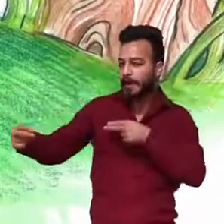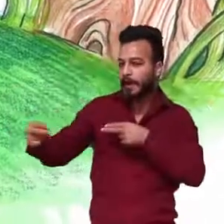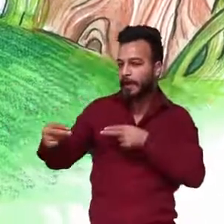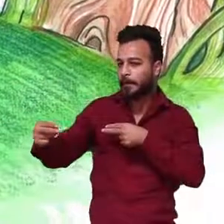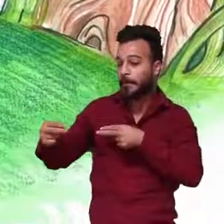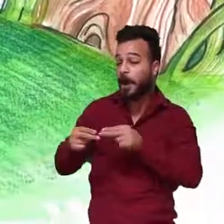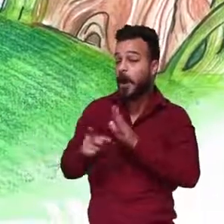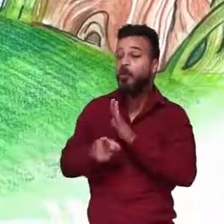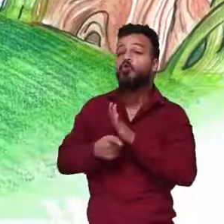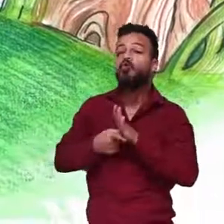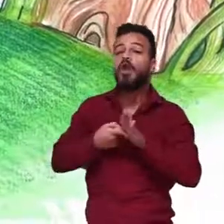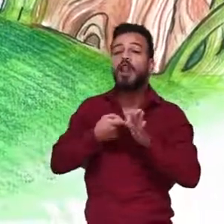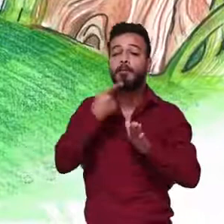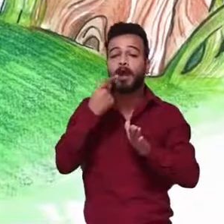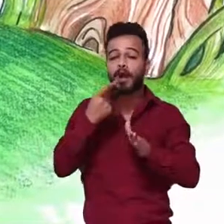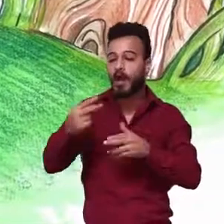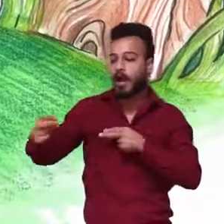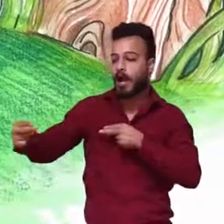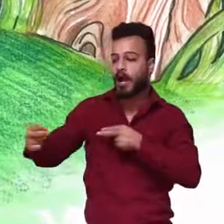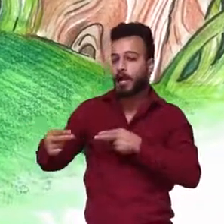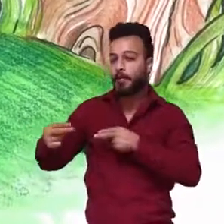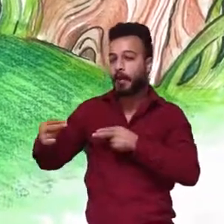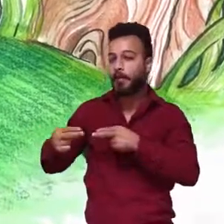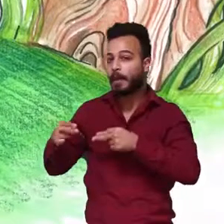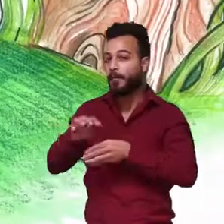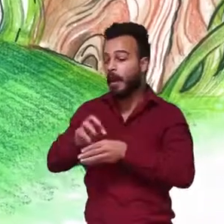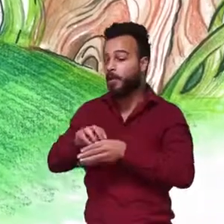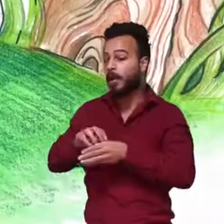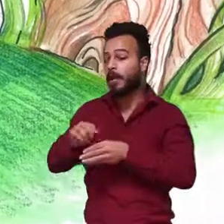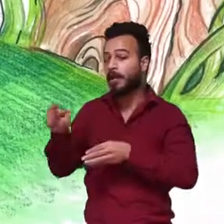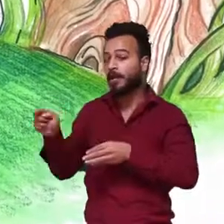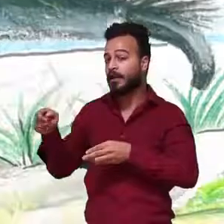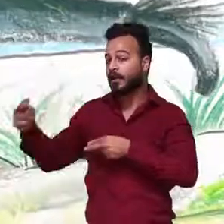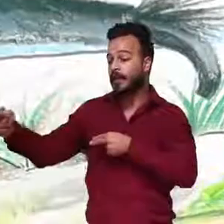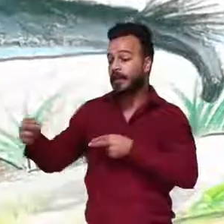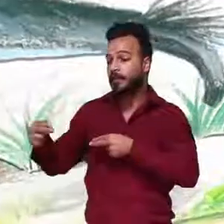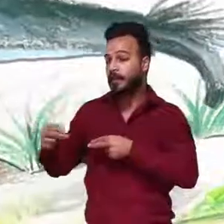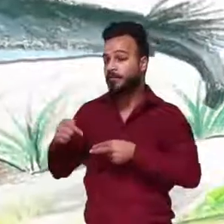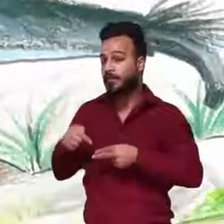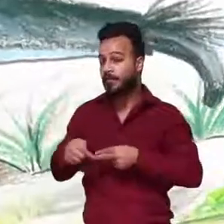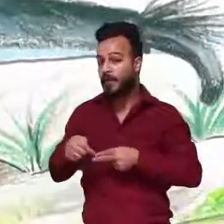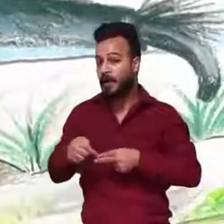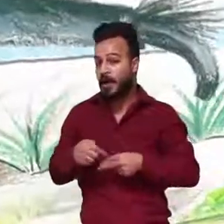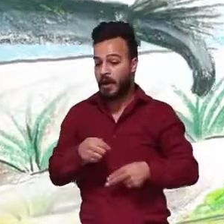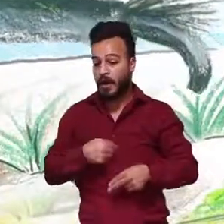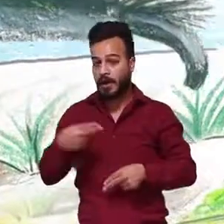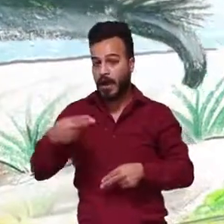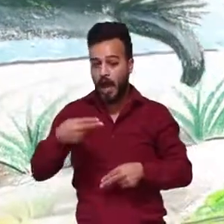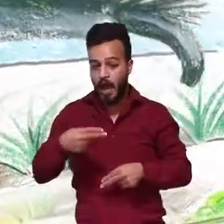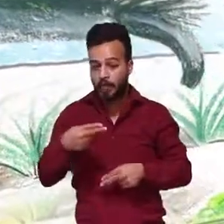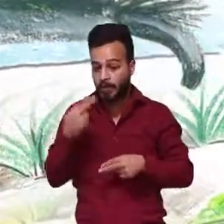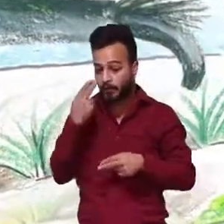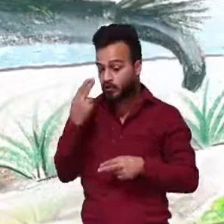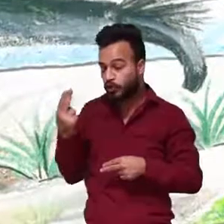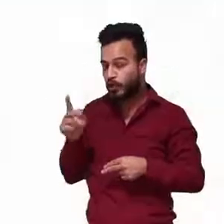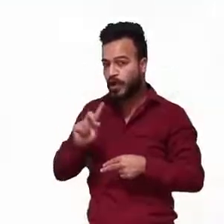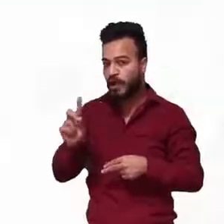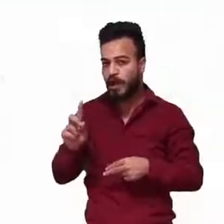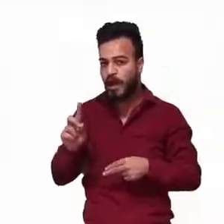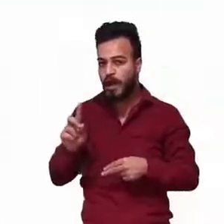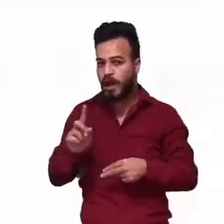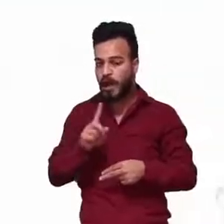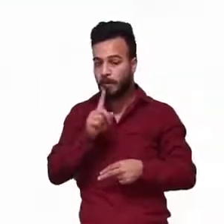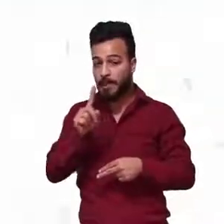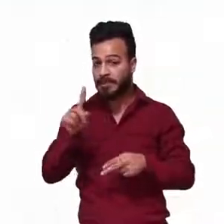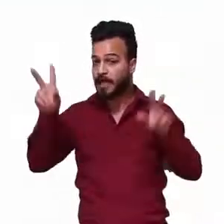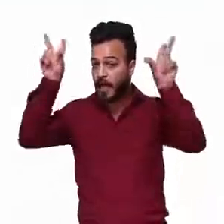إنها المرة الأولى التي يقترب فيها أحد من الفزاعة عامر دون أن يشعر به أو يراه،